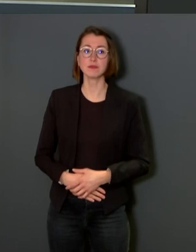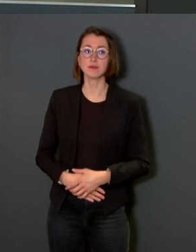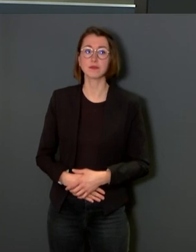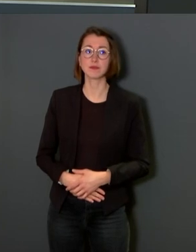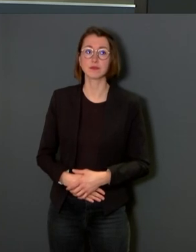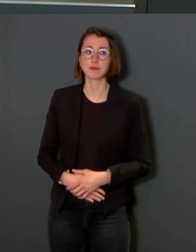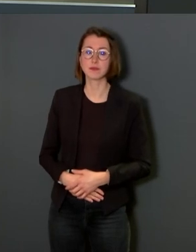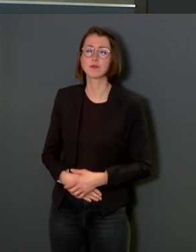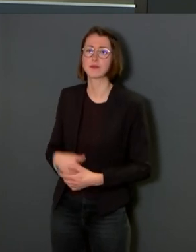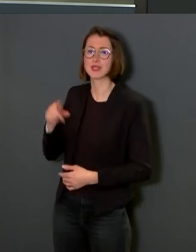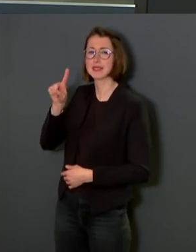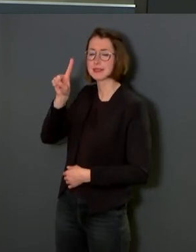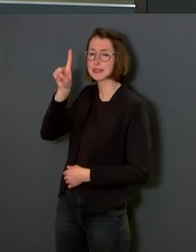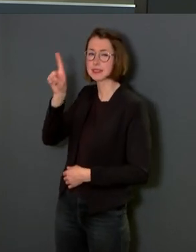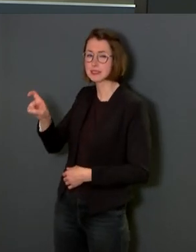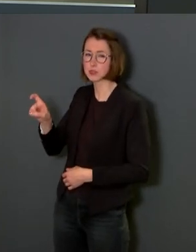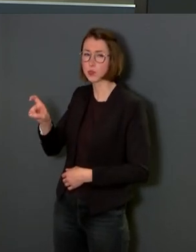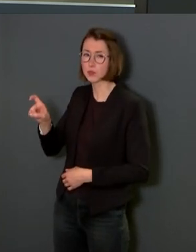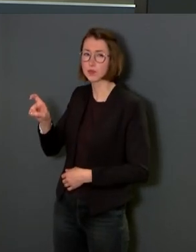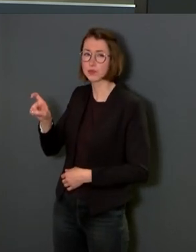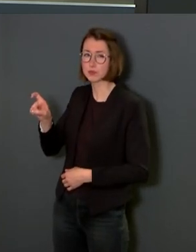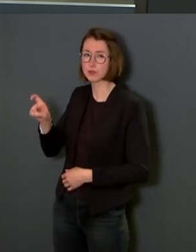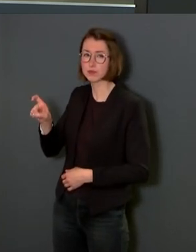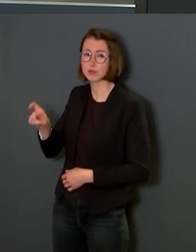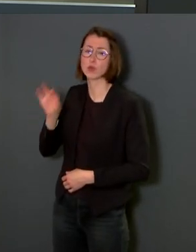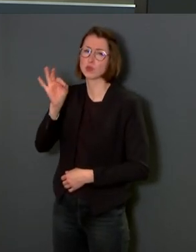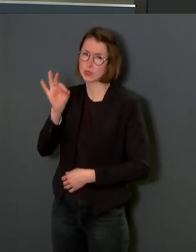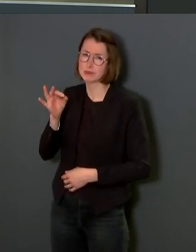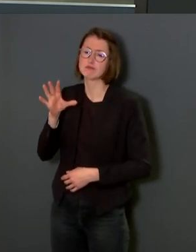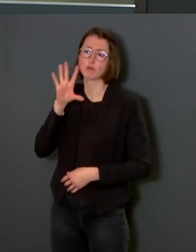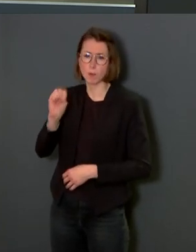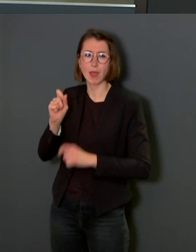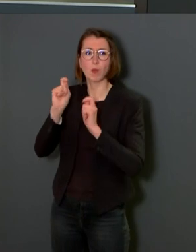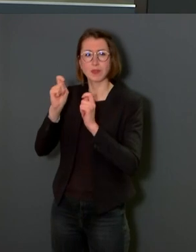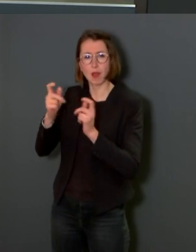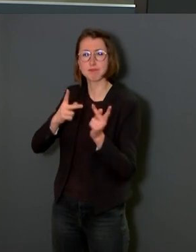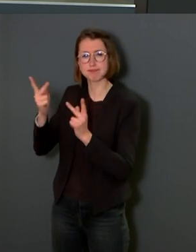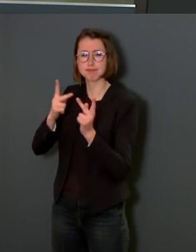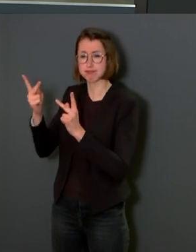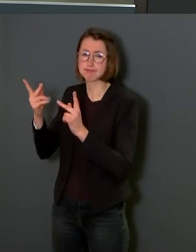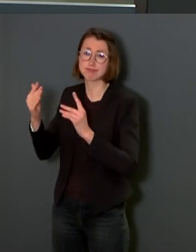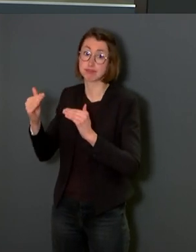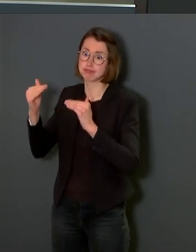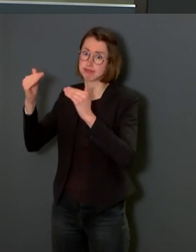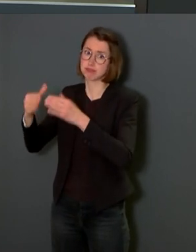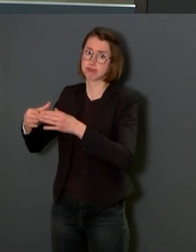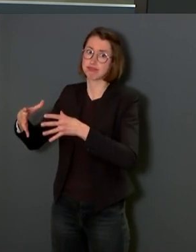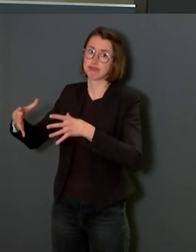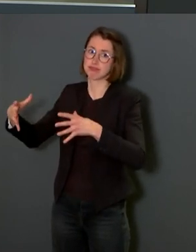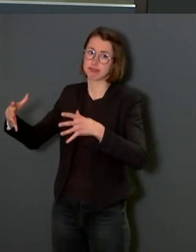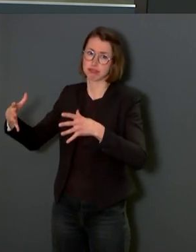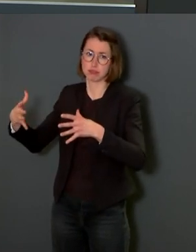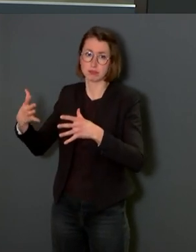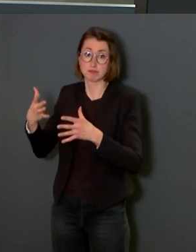Oui, au-delà du constat du nombre d'hospitalisations qui sont en hausse, est-ce que vous avez reçu des explications, que ce soit de la part du commissariat Corona, du GEMS,